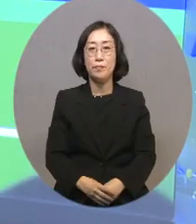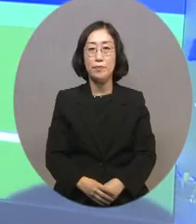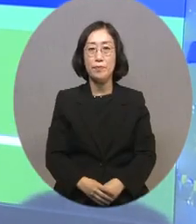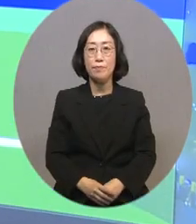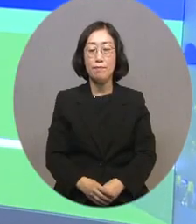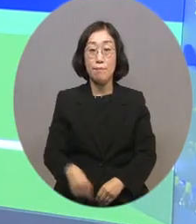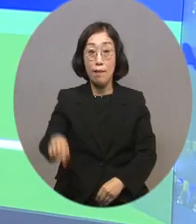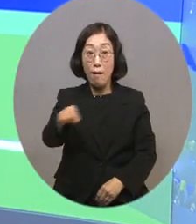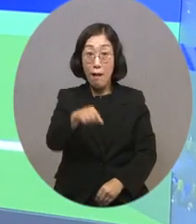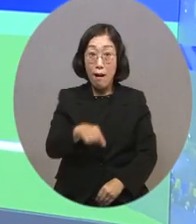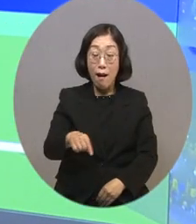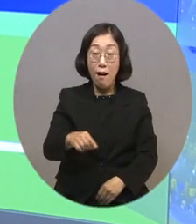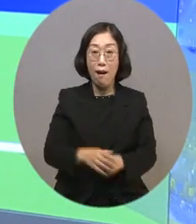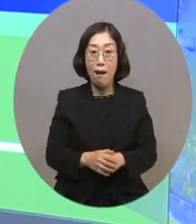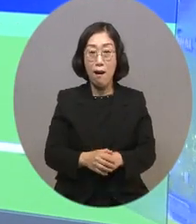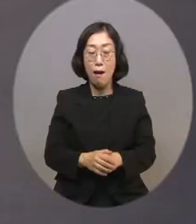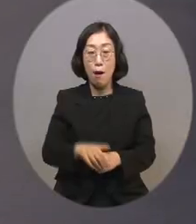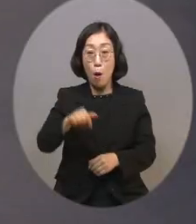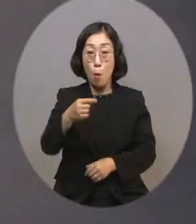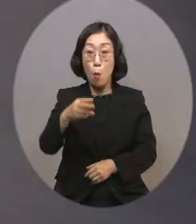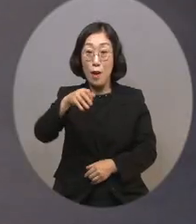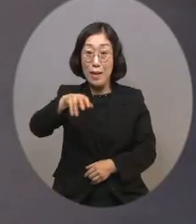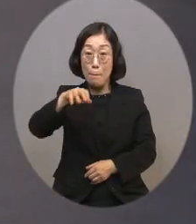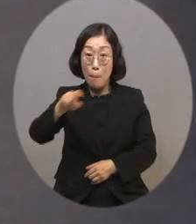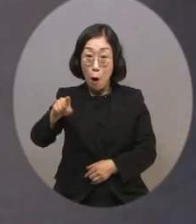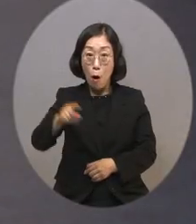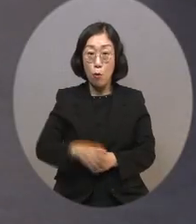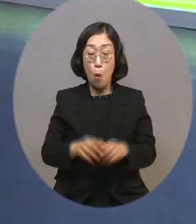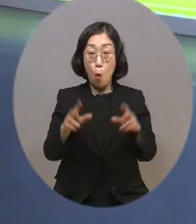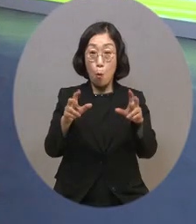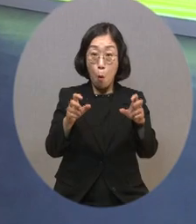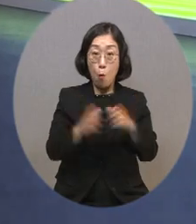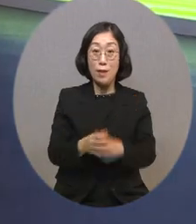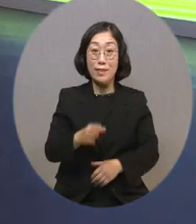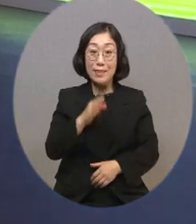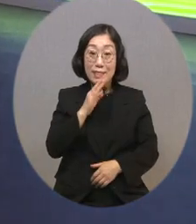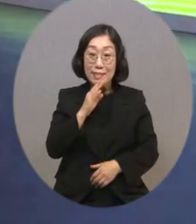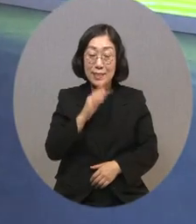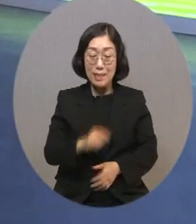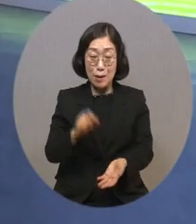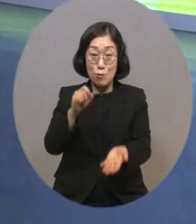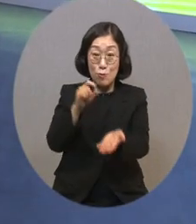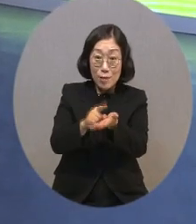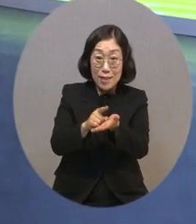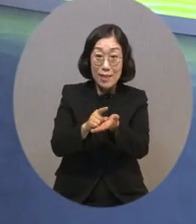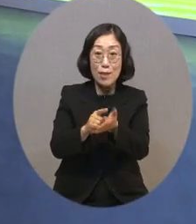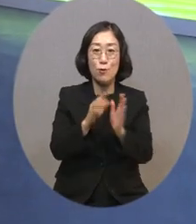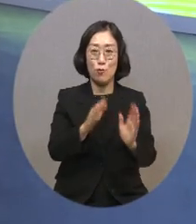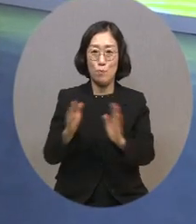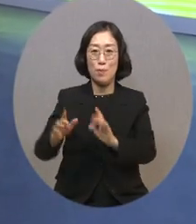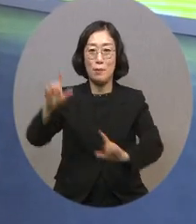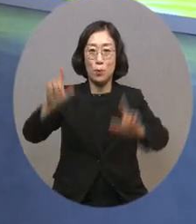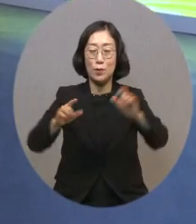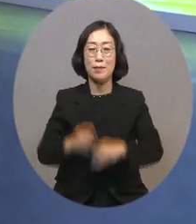제 앞에서 움직이는 골키퍼와 준비된 공, 당장 슈팅 자세에 들어갔습니다.